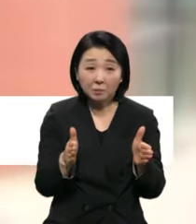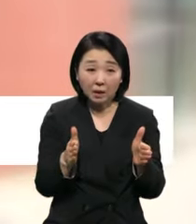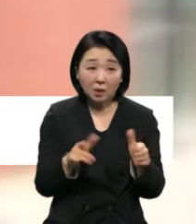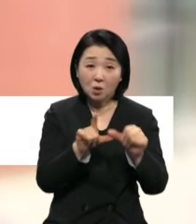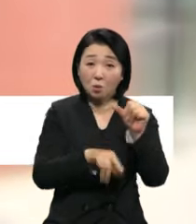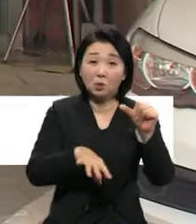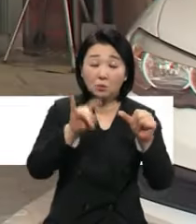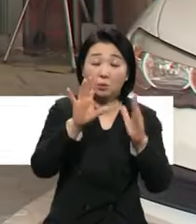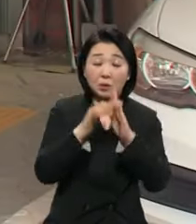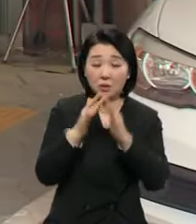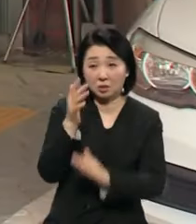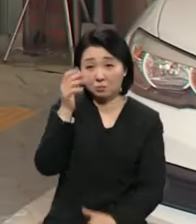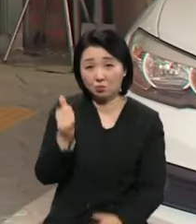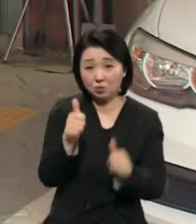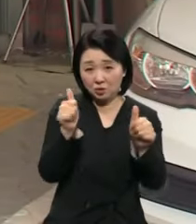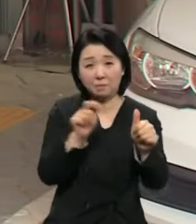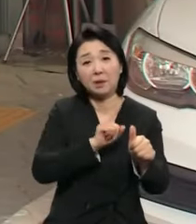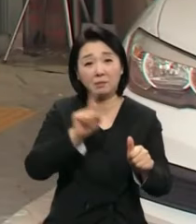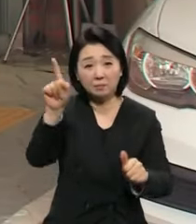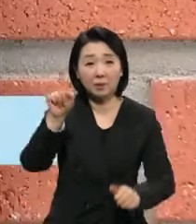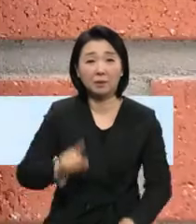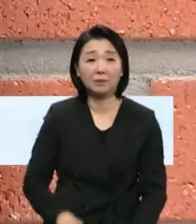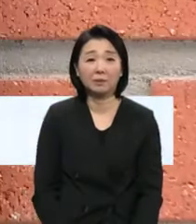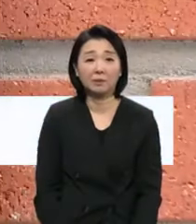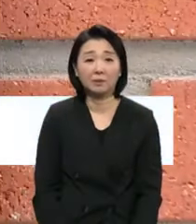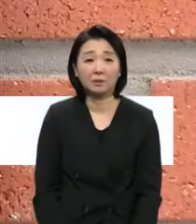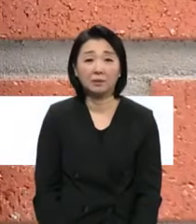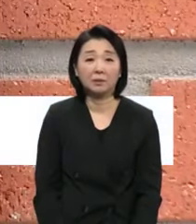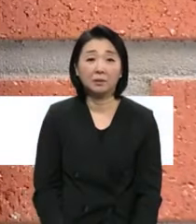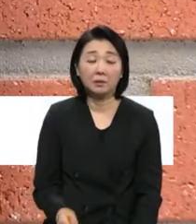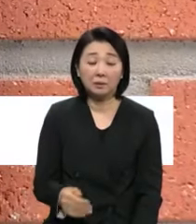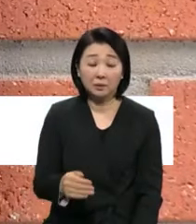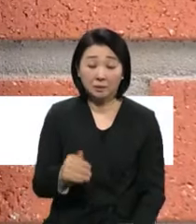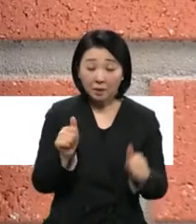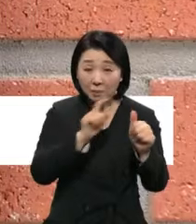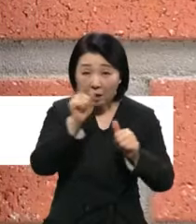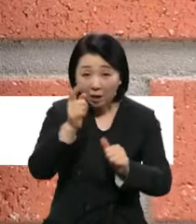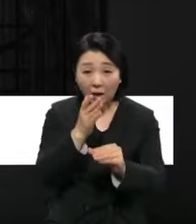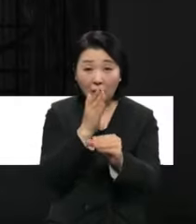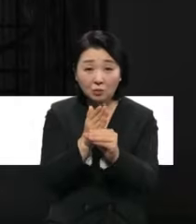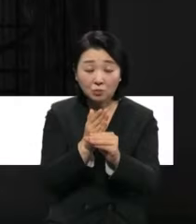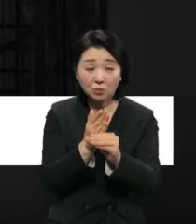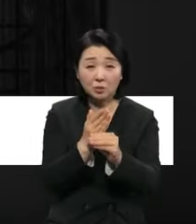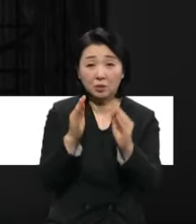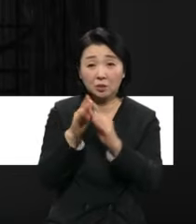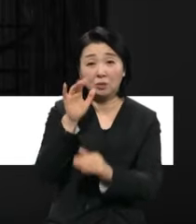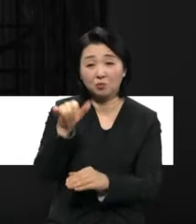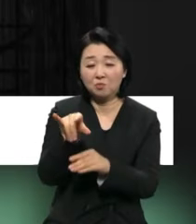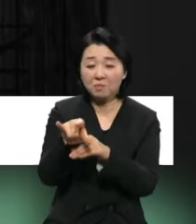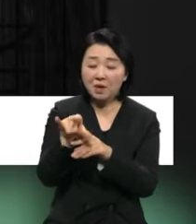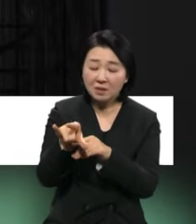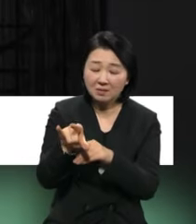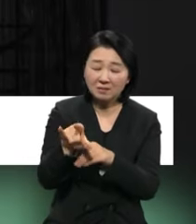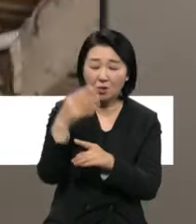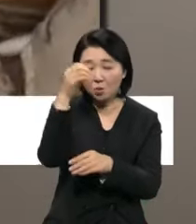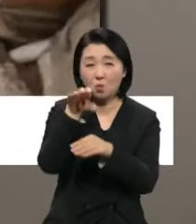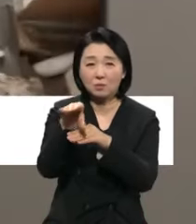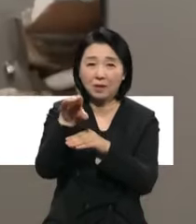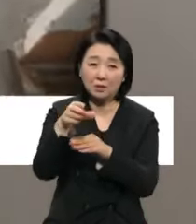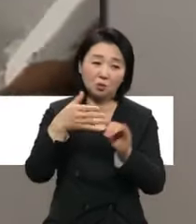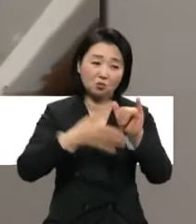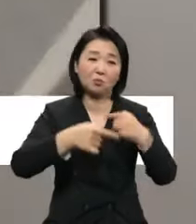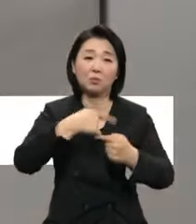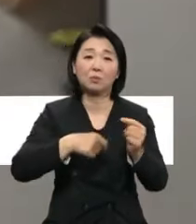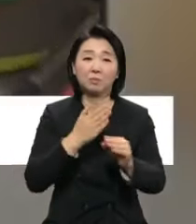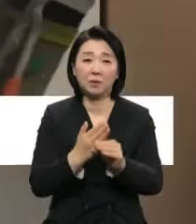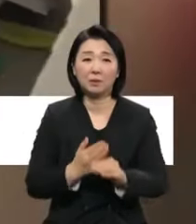이 집주인을 재판에 넘겼습니다. 그러는 동안에도 집주인은 벤츠 등 차량 여러 대를 몰고 유튜브까지 운영한